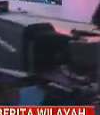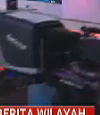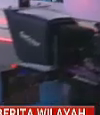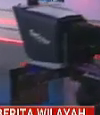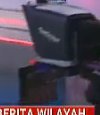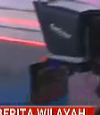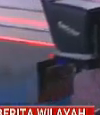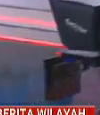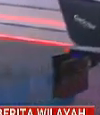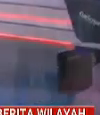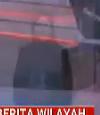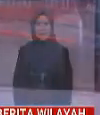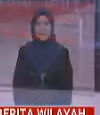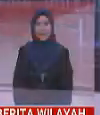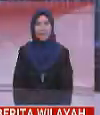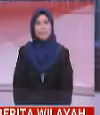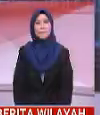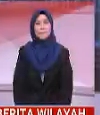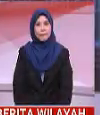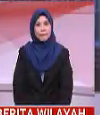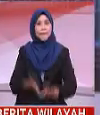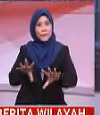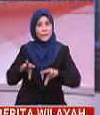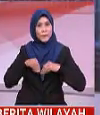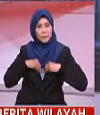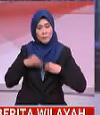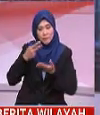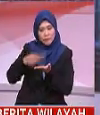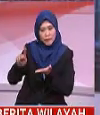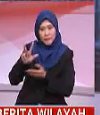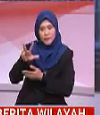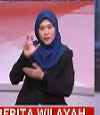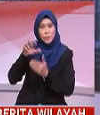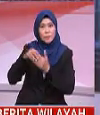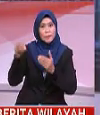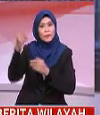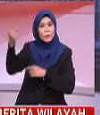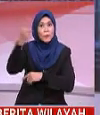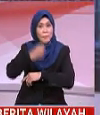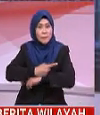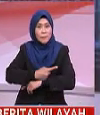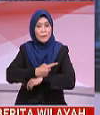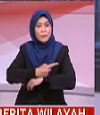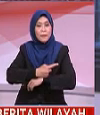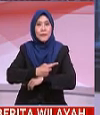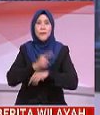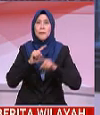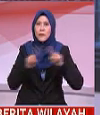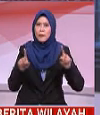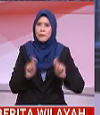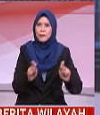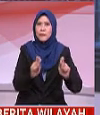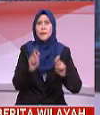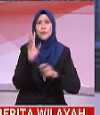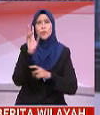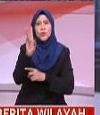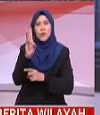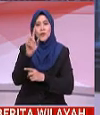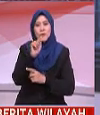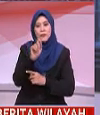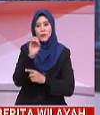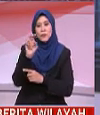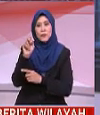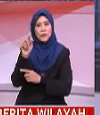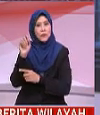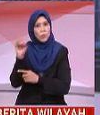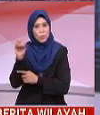Menerima bayaran RM300 sehari, Bagaimanapun tindakan tujuh tonto yang memberi